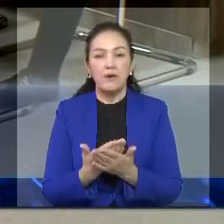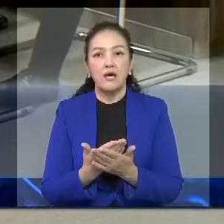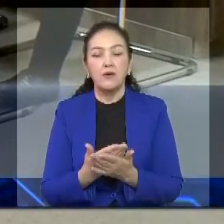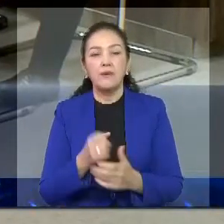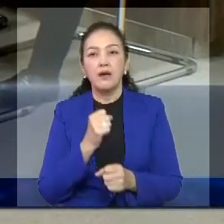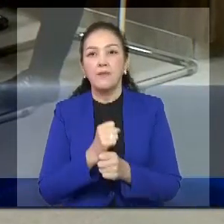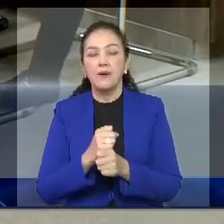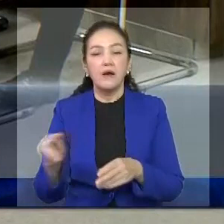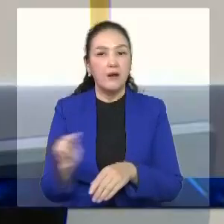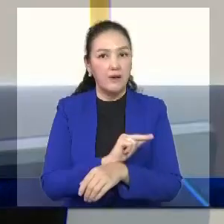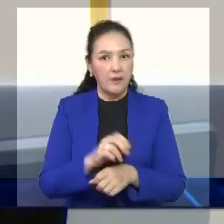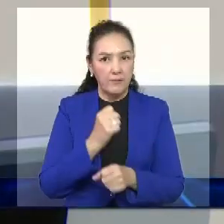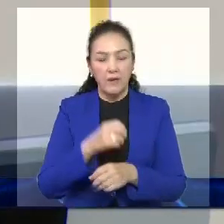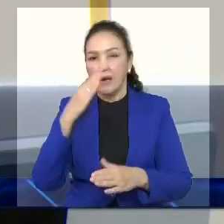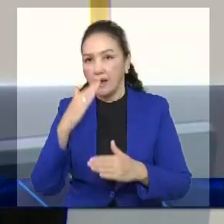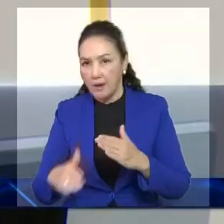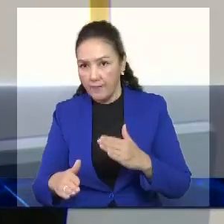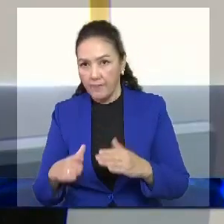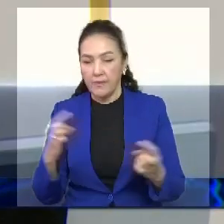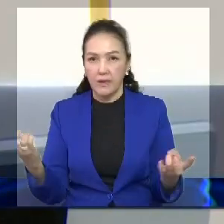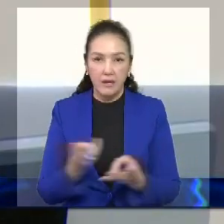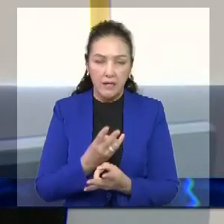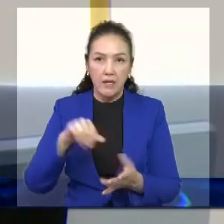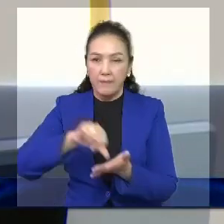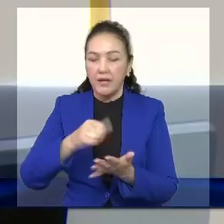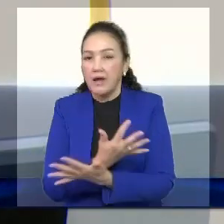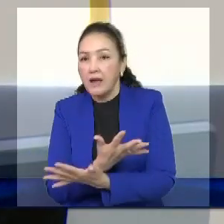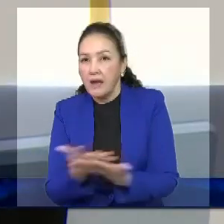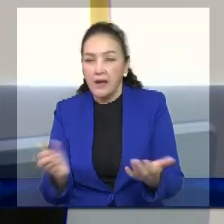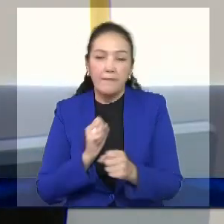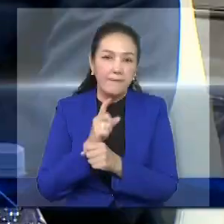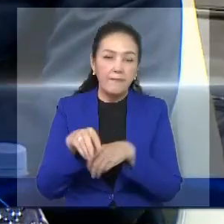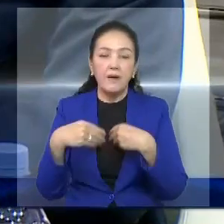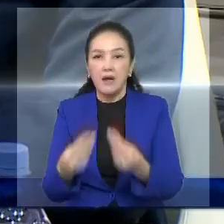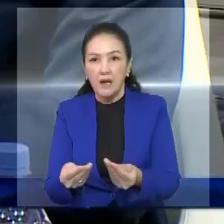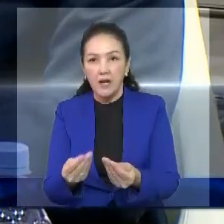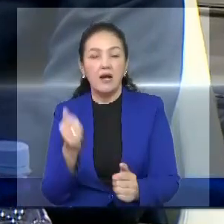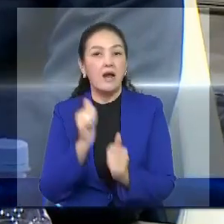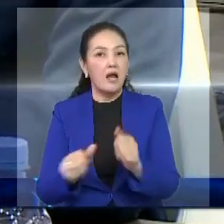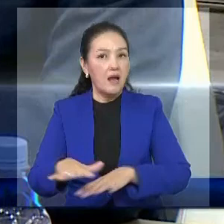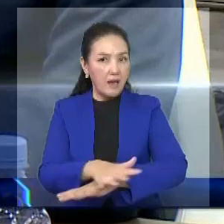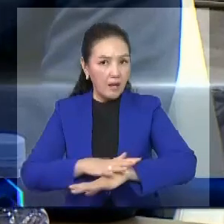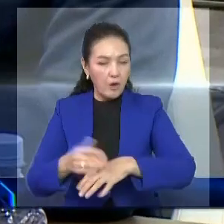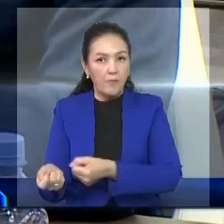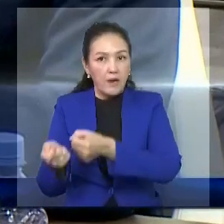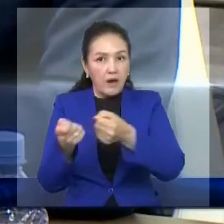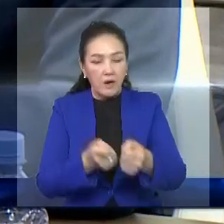әлеуметтік нысандарда жөндеу жұмыстарының аяқталуын қамтамасыз етуге қатысты бірқатар нақты тапсырма берді. Әрі халыққа көмір